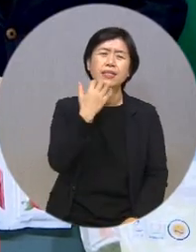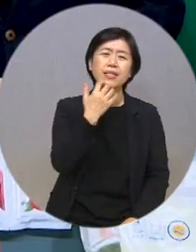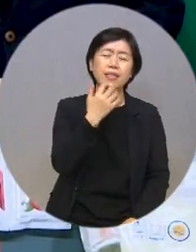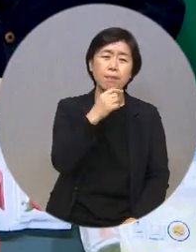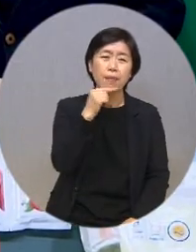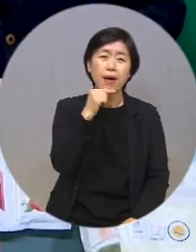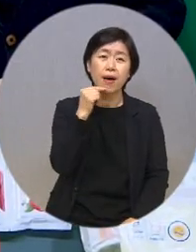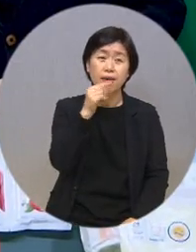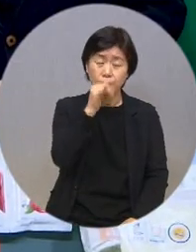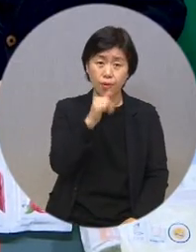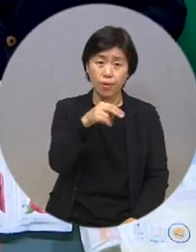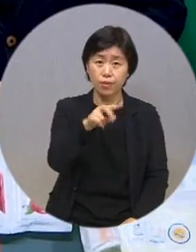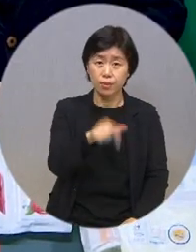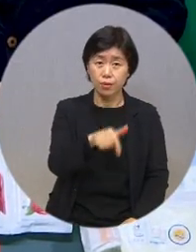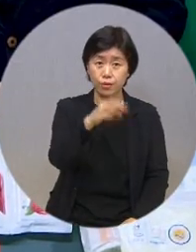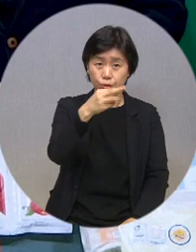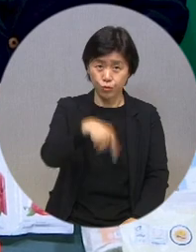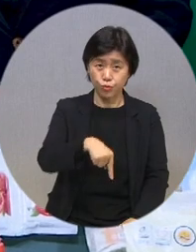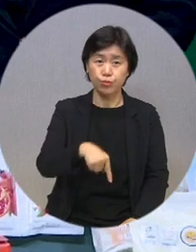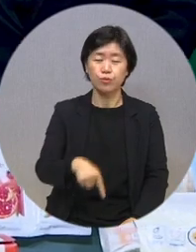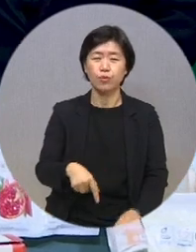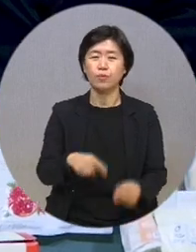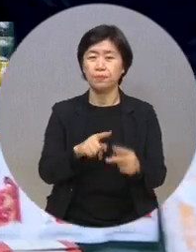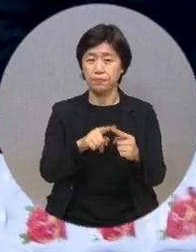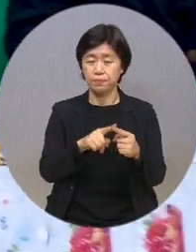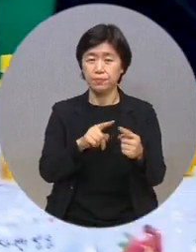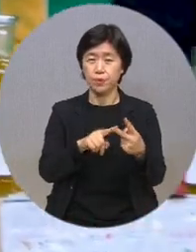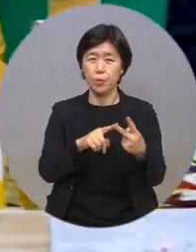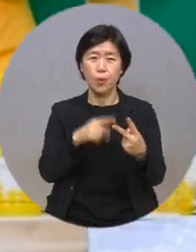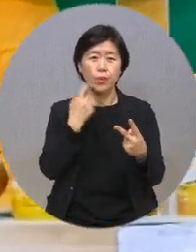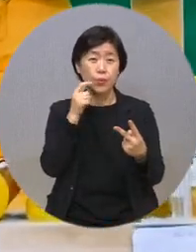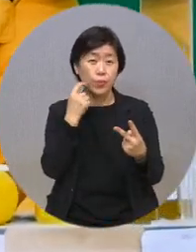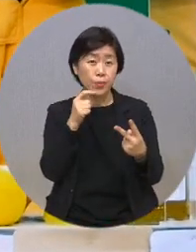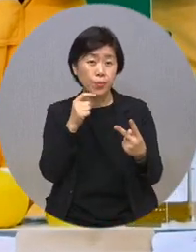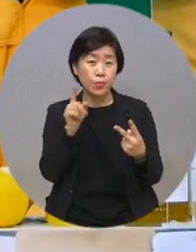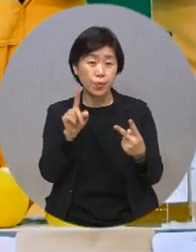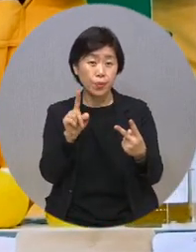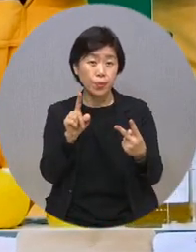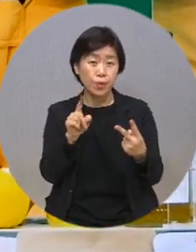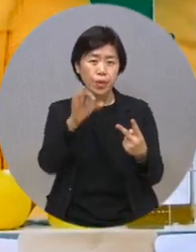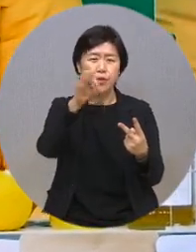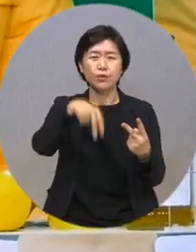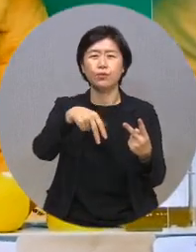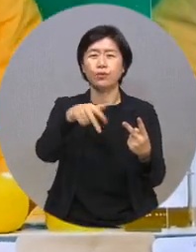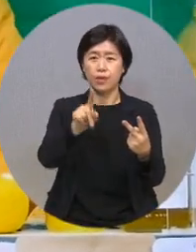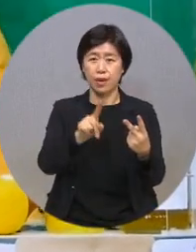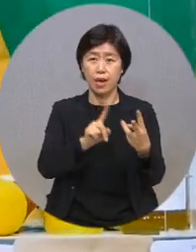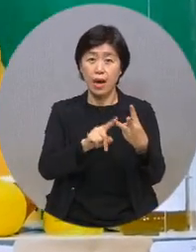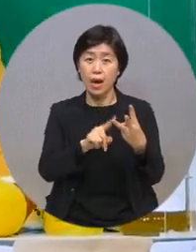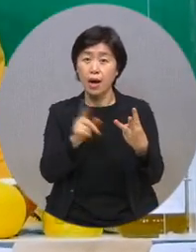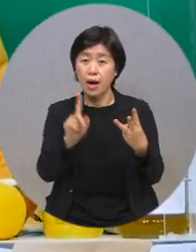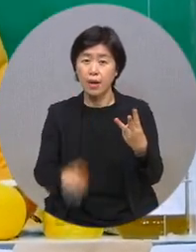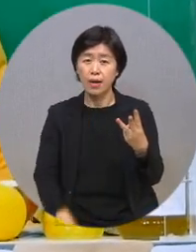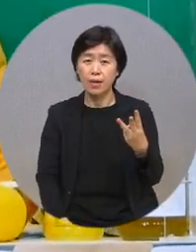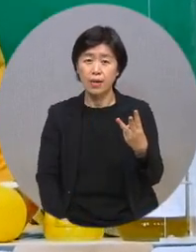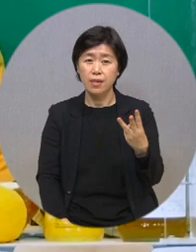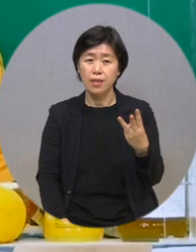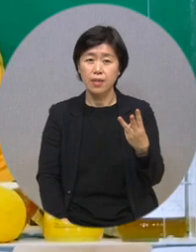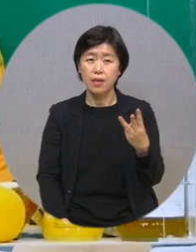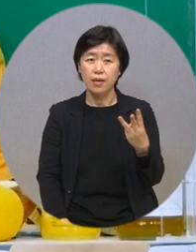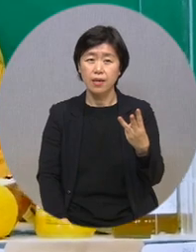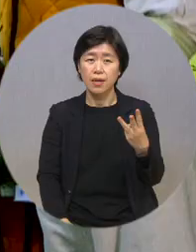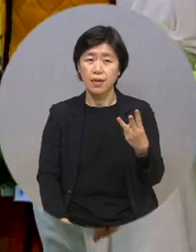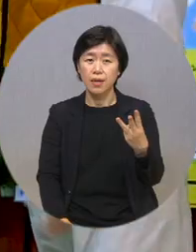띠는 네. 우리 석류. 석류. 그 다음에 노란색은 네? 빛깔을 띤 공유자. 유자. 그리고 나머지 하나는 기정한